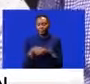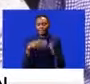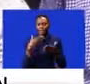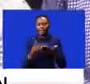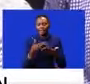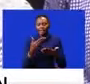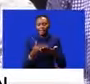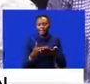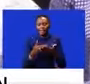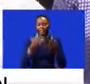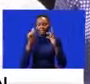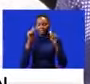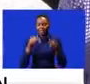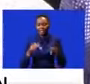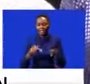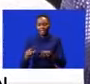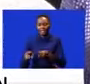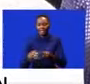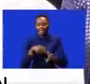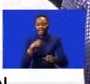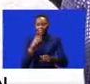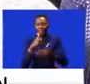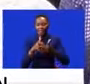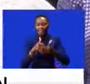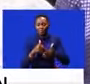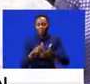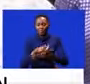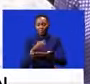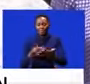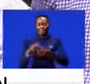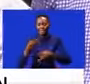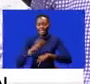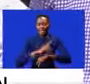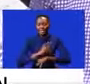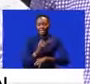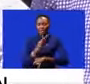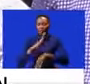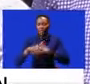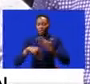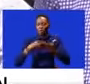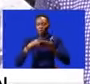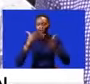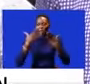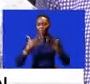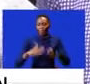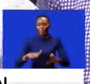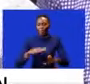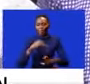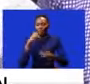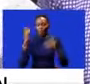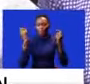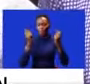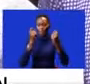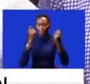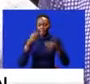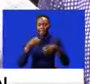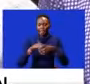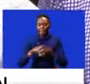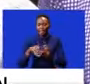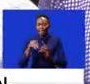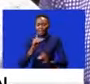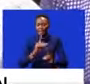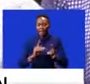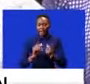Odiochieng' ma kawuono ni kaka oseler en odiochieng' mar jogo duto manyocha oloyo e Nyanza Regional Drama